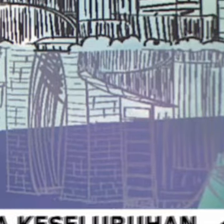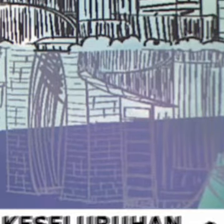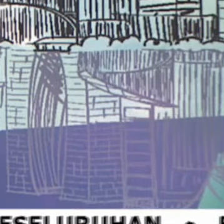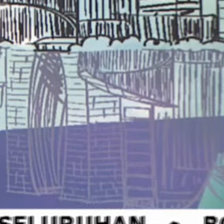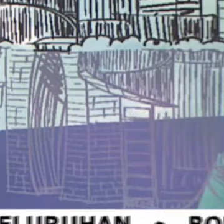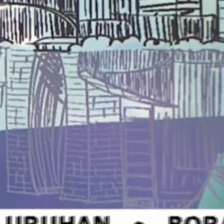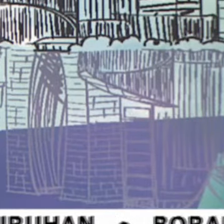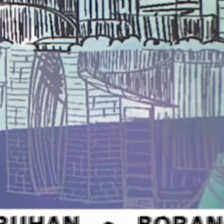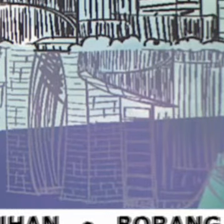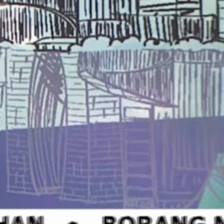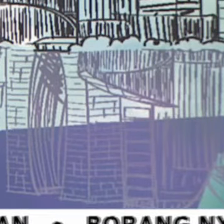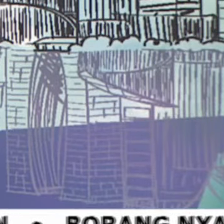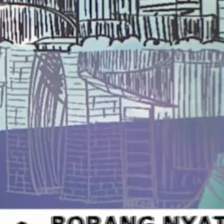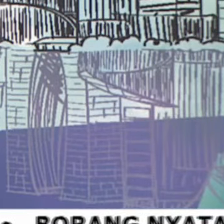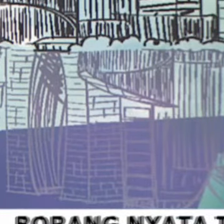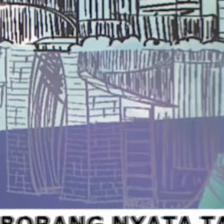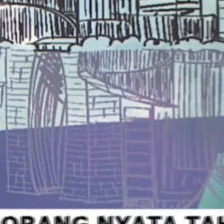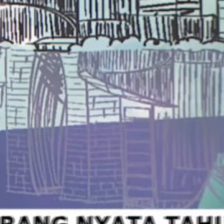H